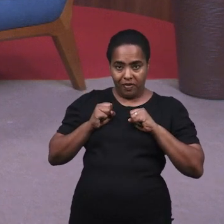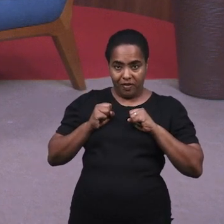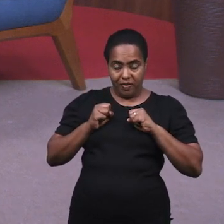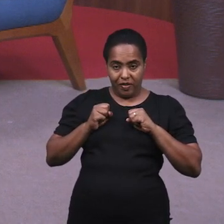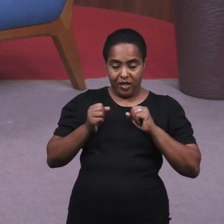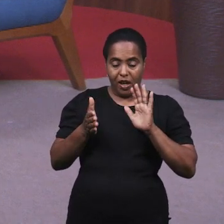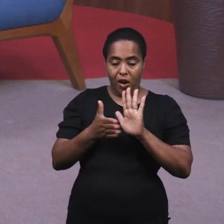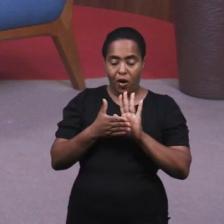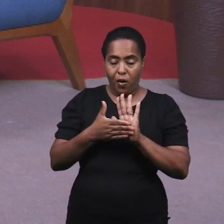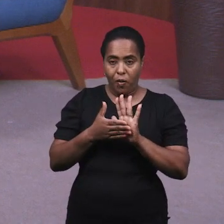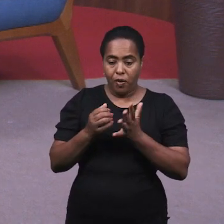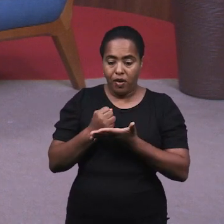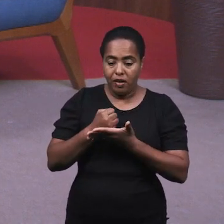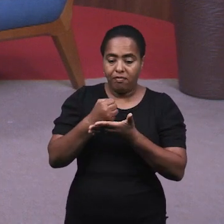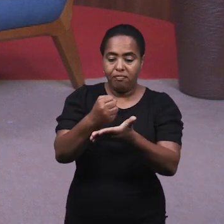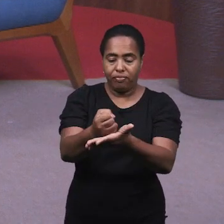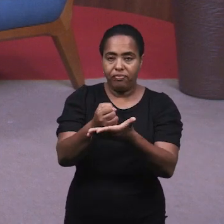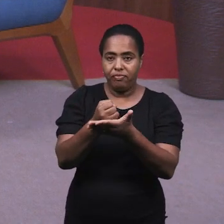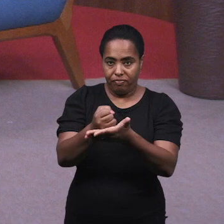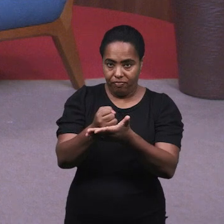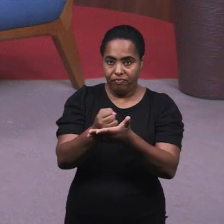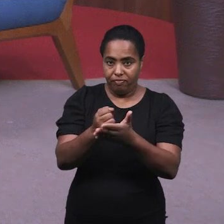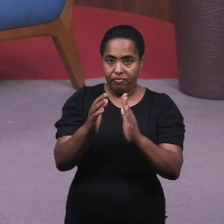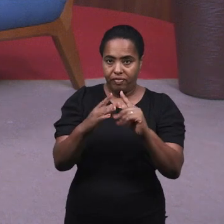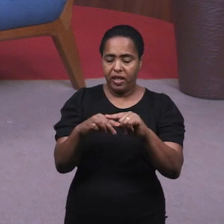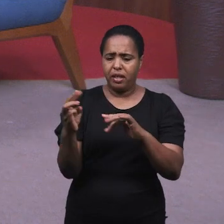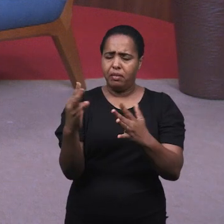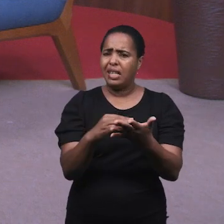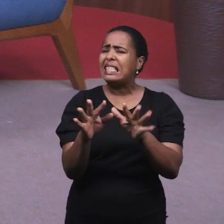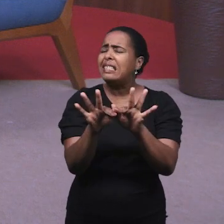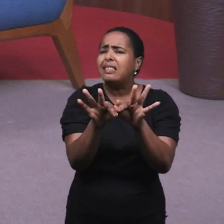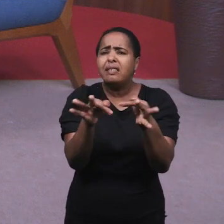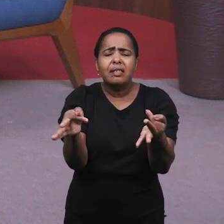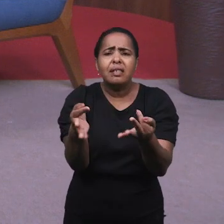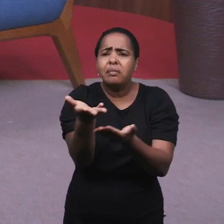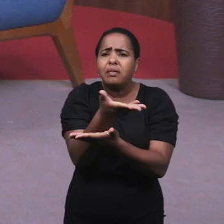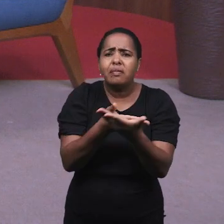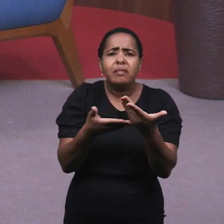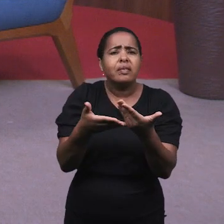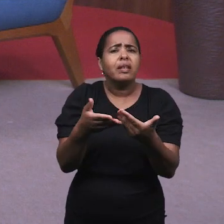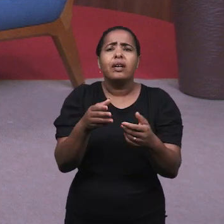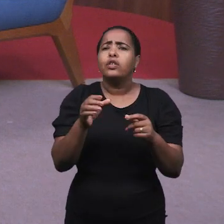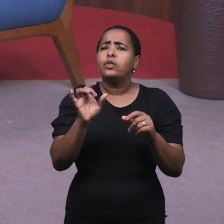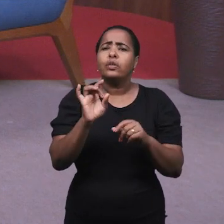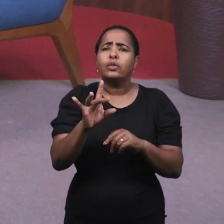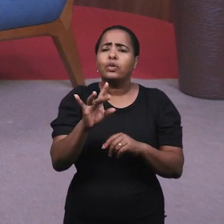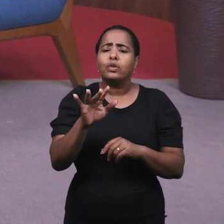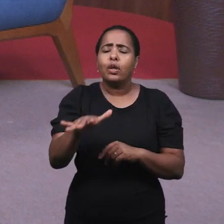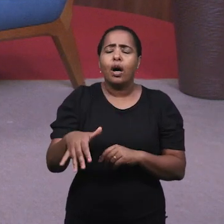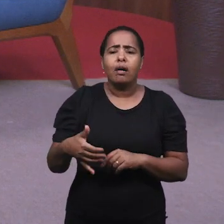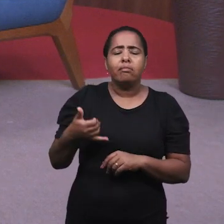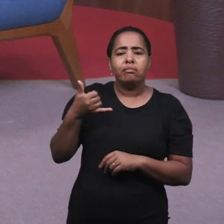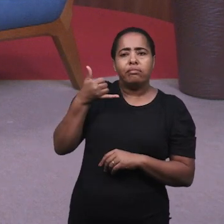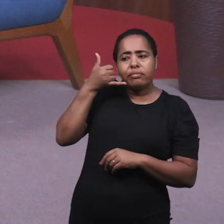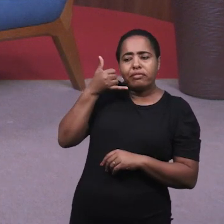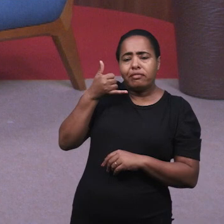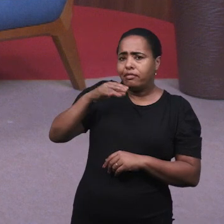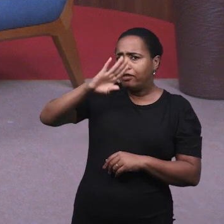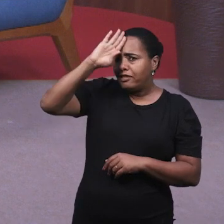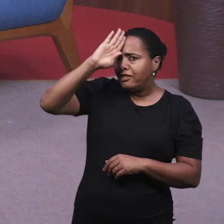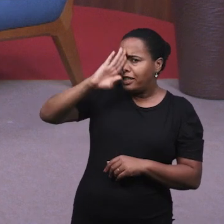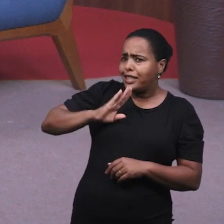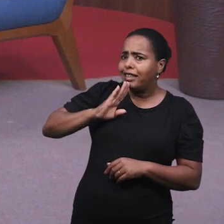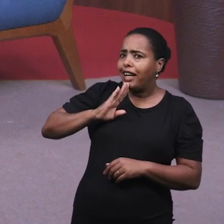d'assistance spirituelle de l'Église chrétienne Maranatha. C'est très simple de participer. Il suffit de faire un appel et